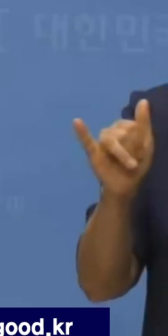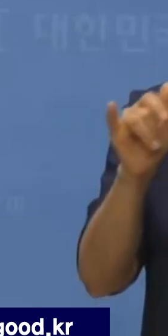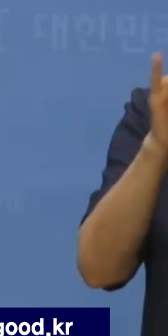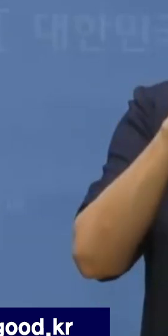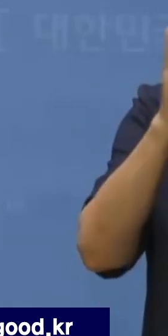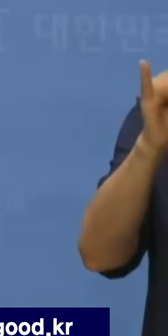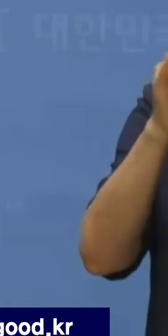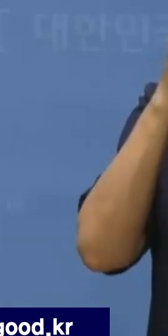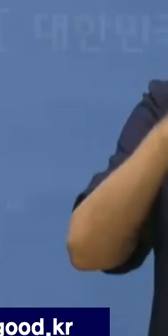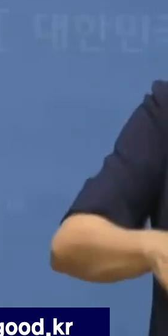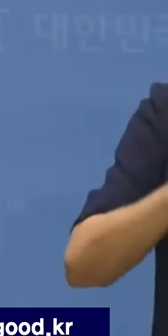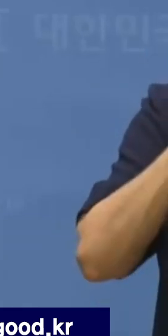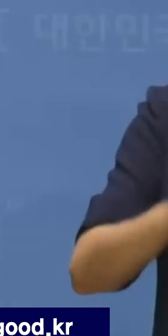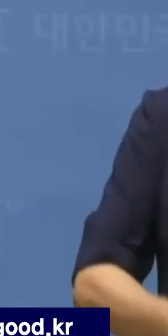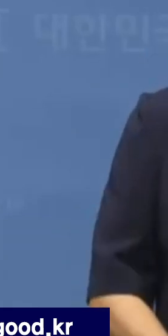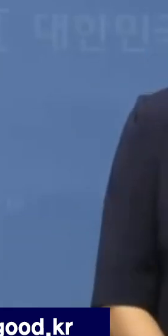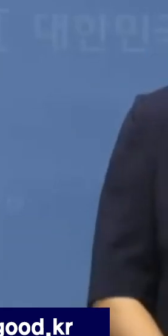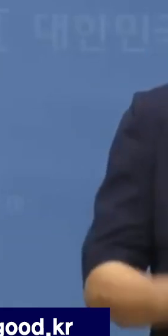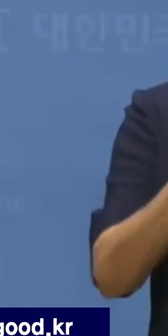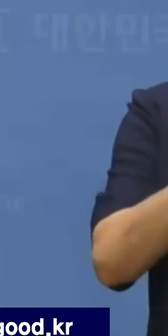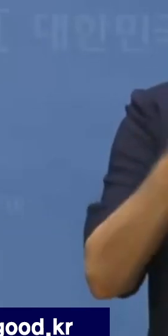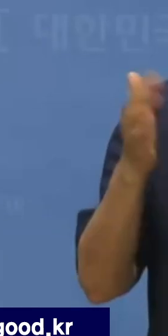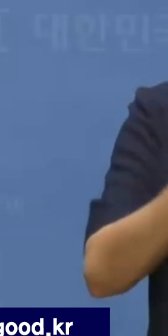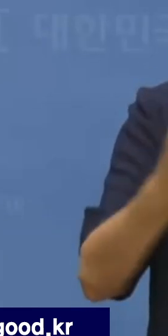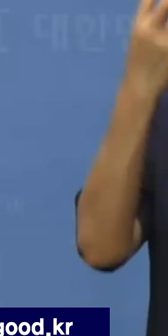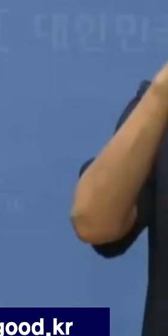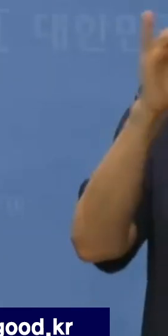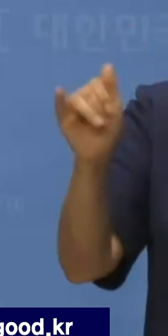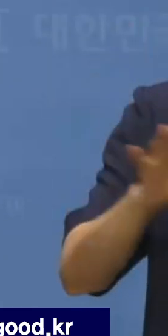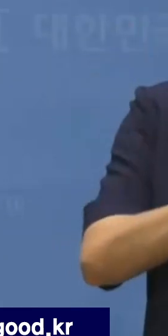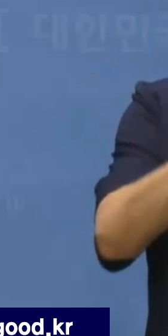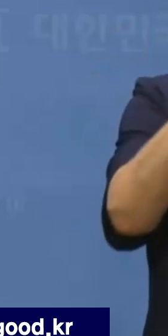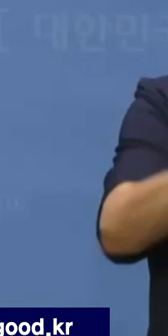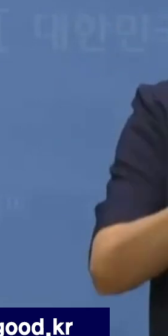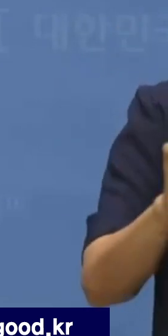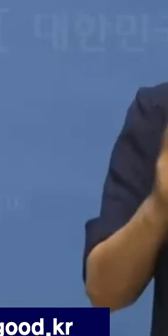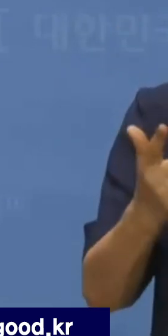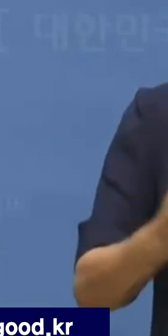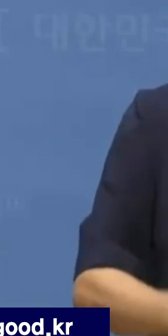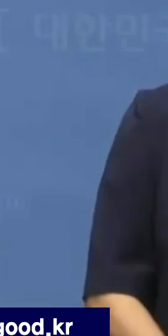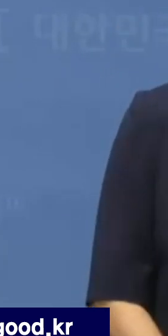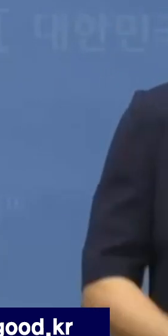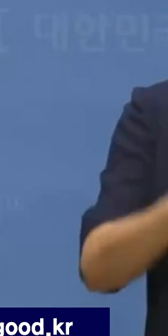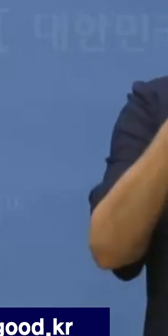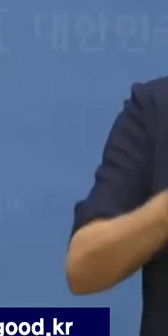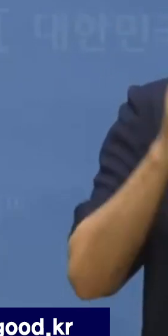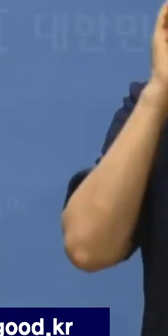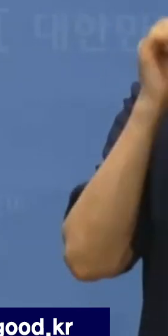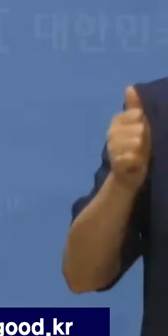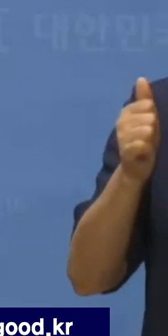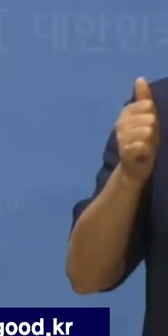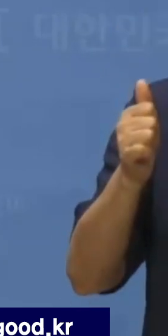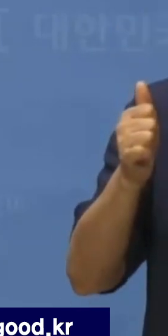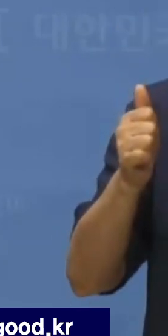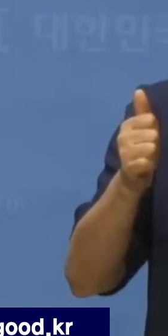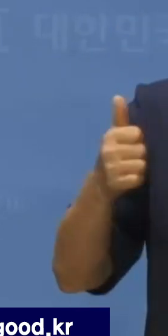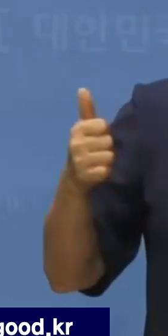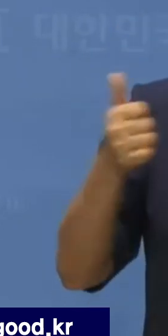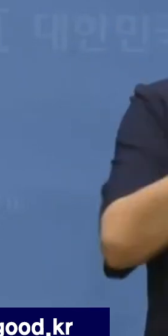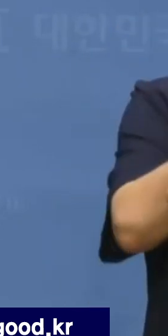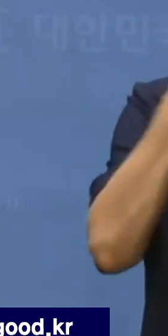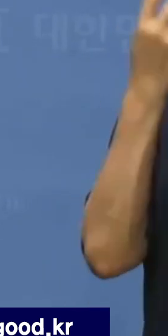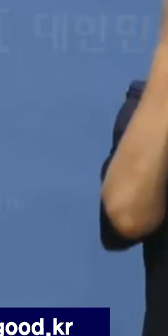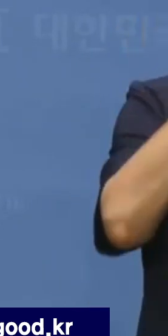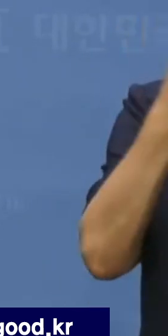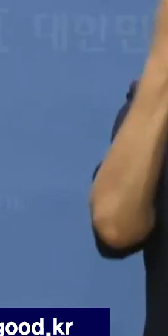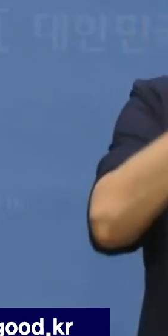훈장입니까? 공직은 검사들의 놀이터가 아닙니다. 윤석열 대통령은 인사 검증